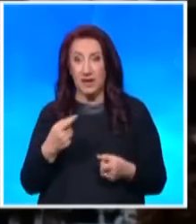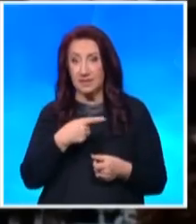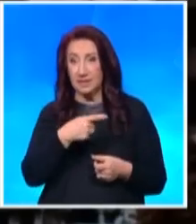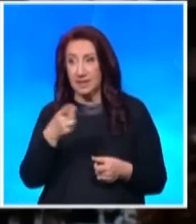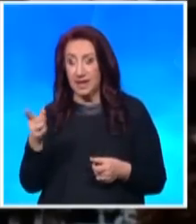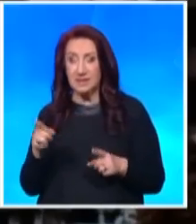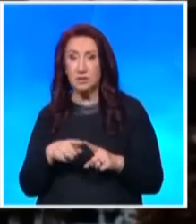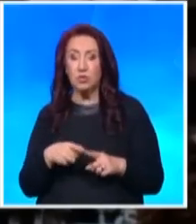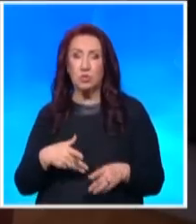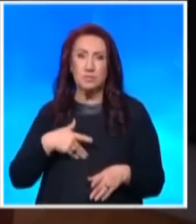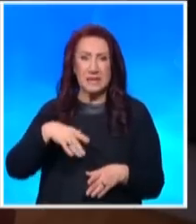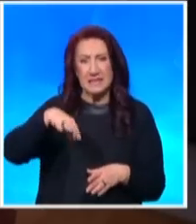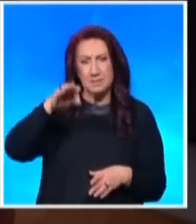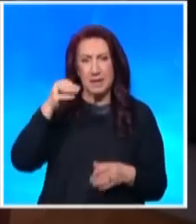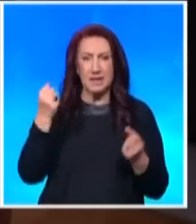дом, разказваме сега.